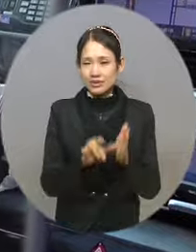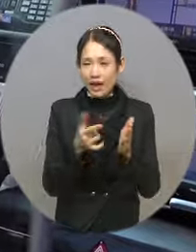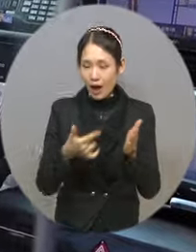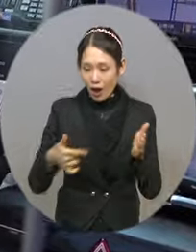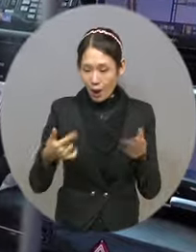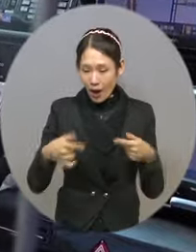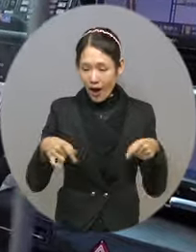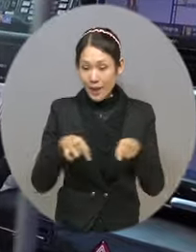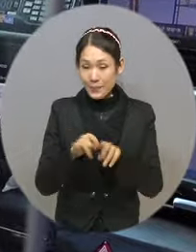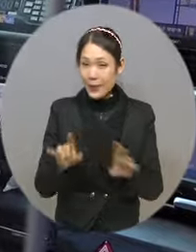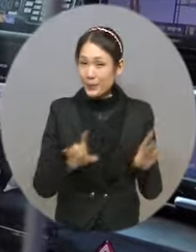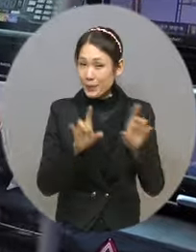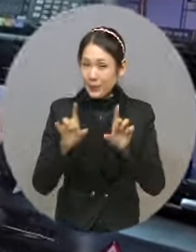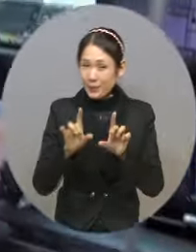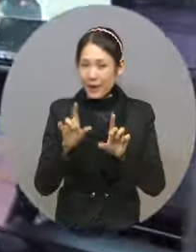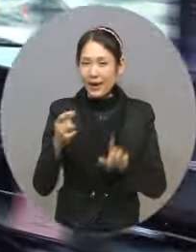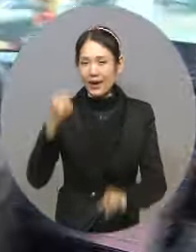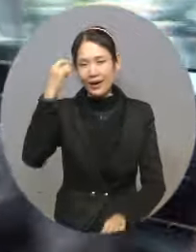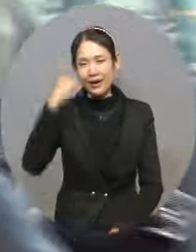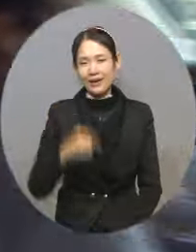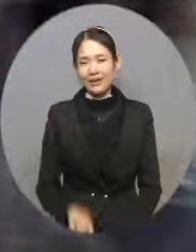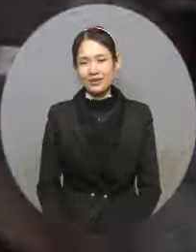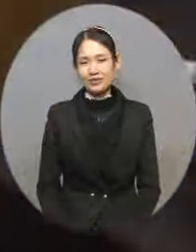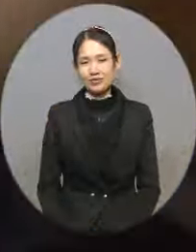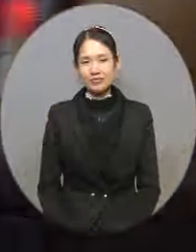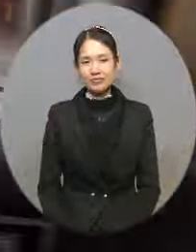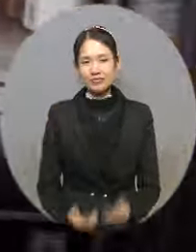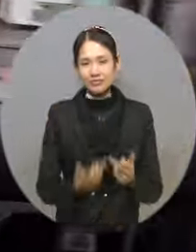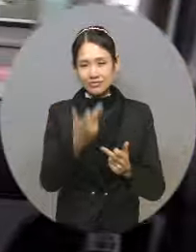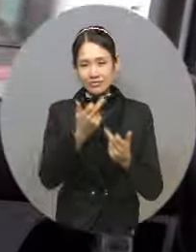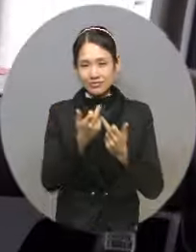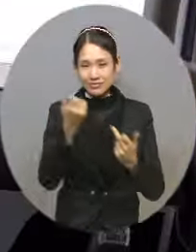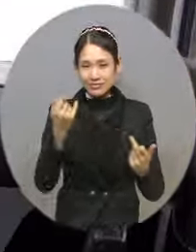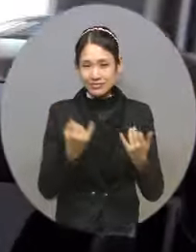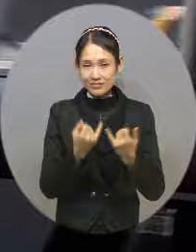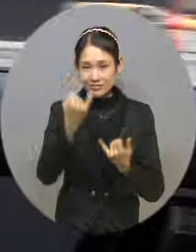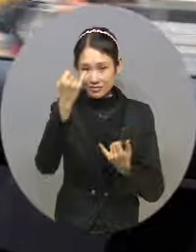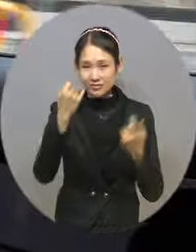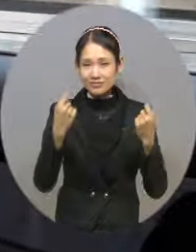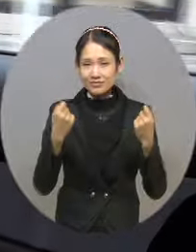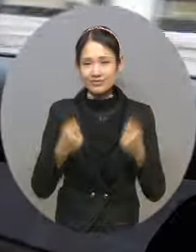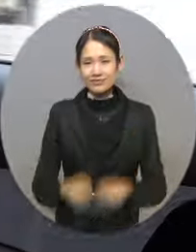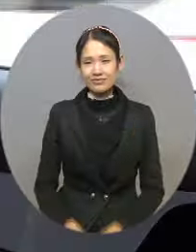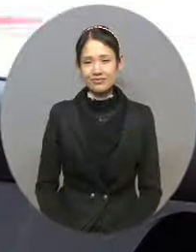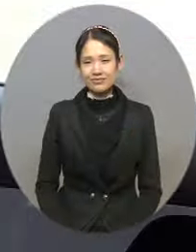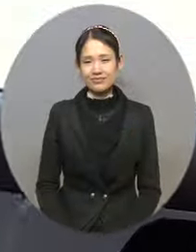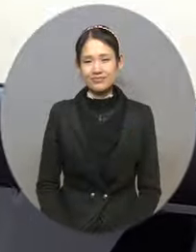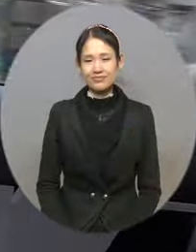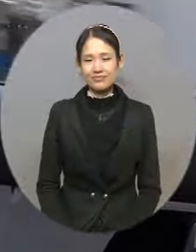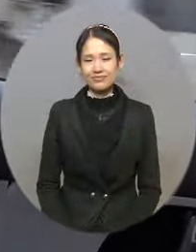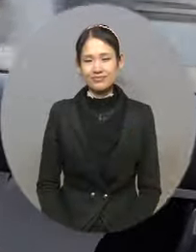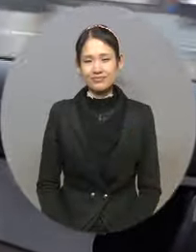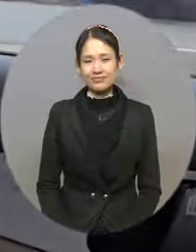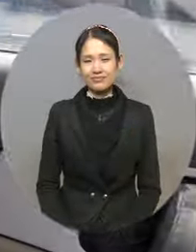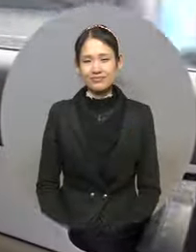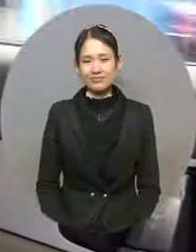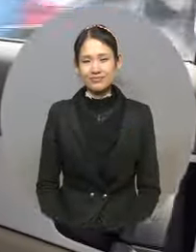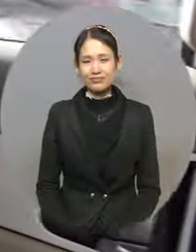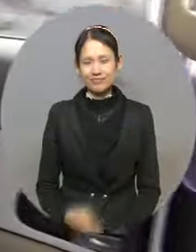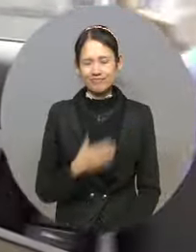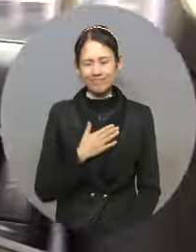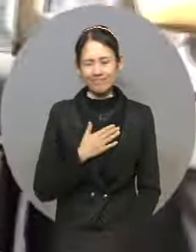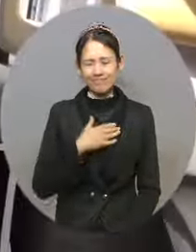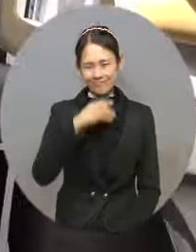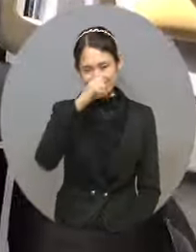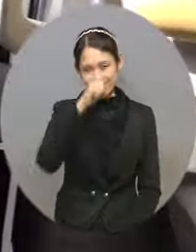세월을 함께 살아가고 네, 형님 동생, 형님 누나들을 갖고 그래요. 되게 저희도 되게 기분이